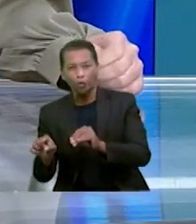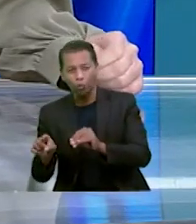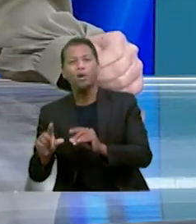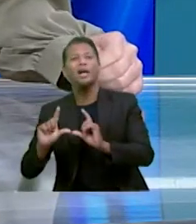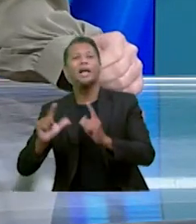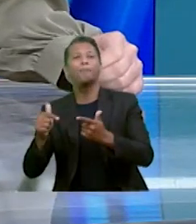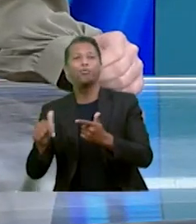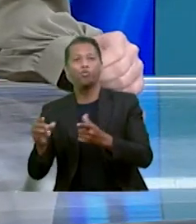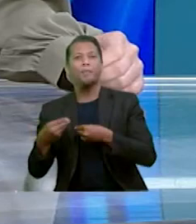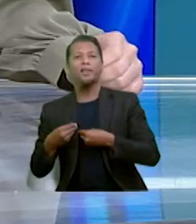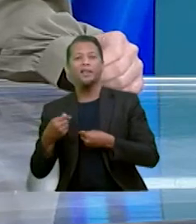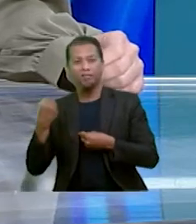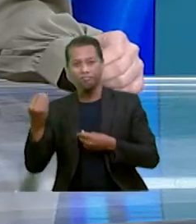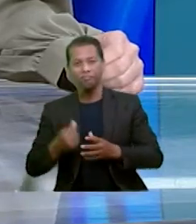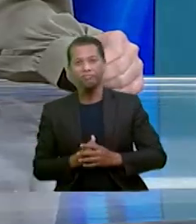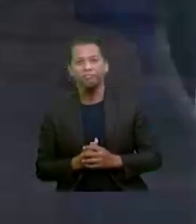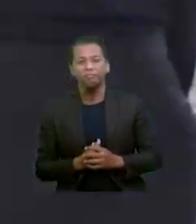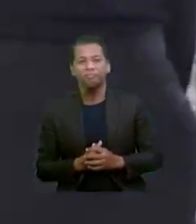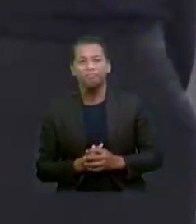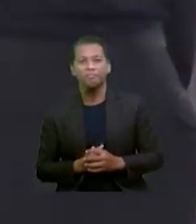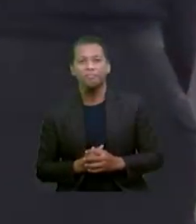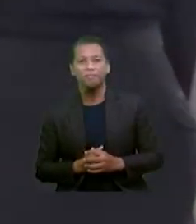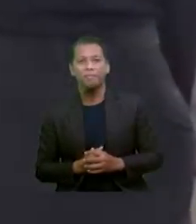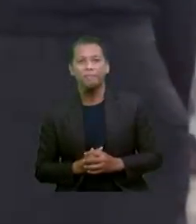yang baru mendapatkan libur.